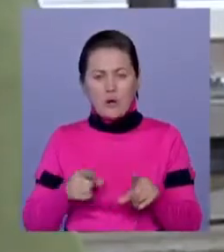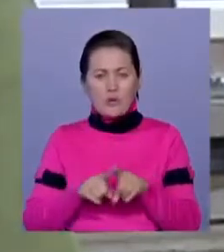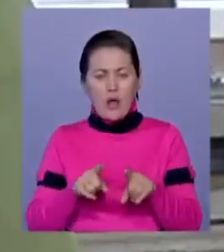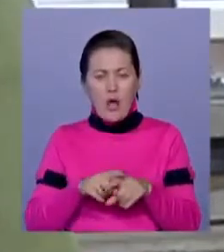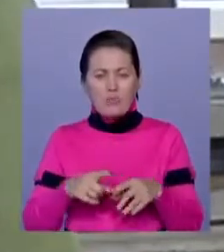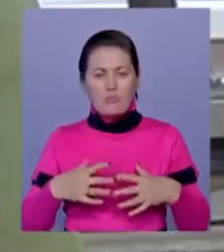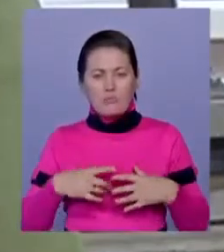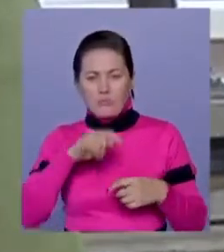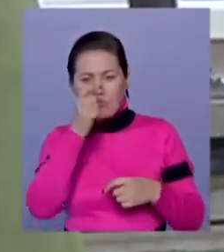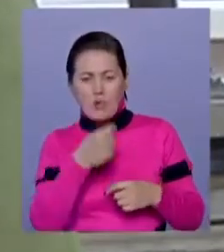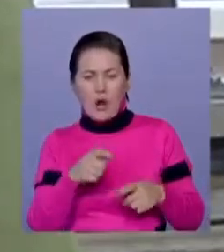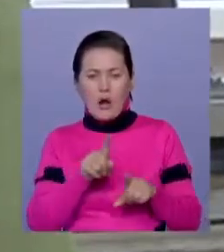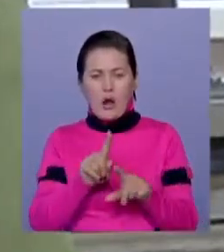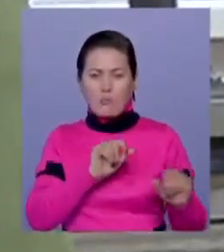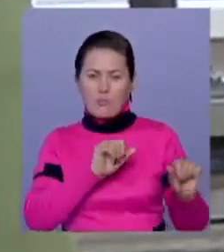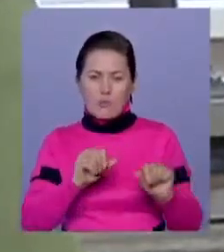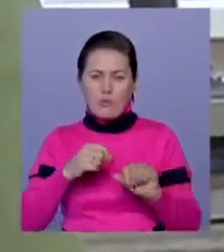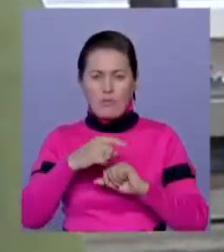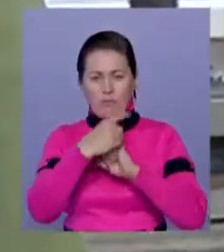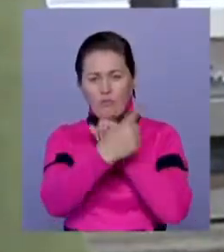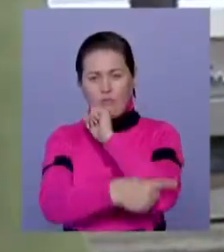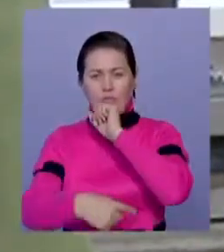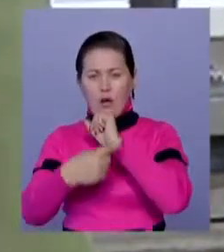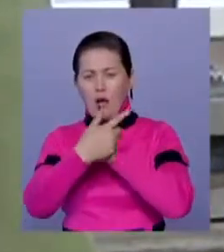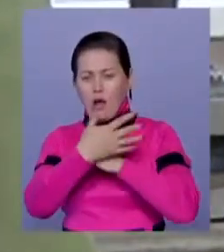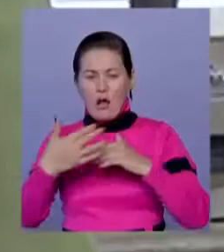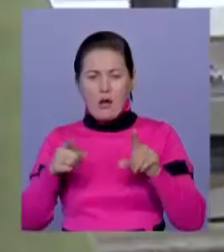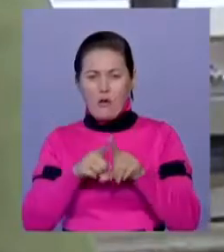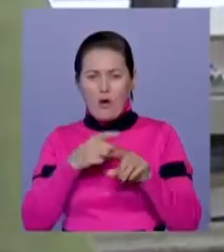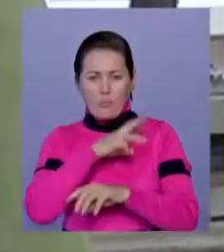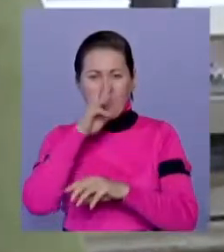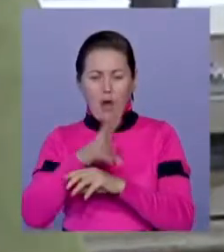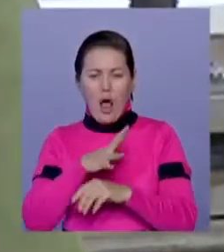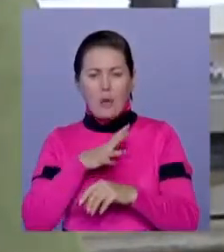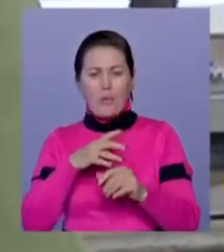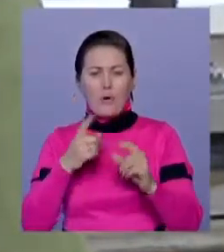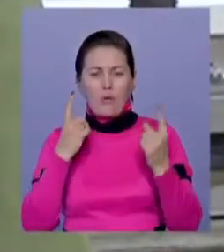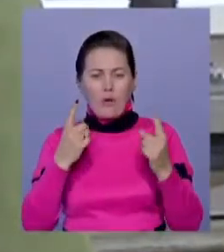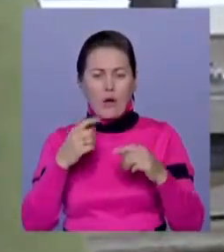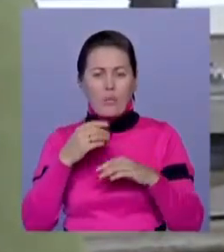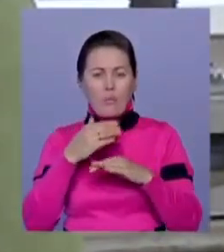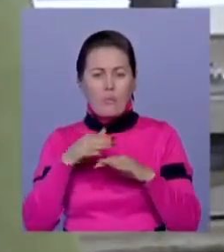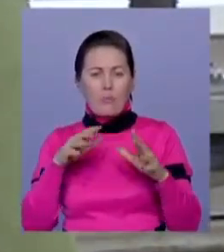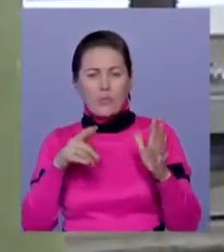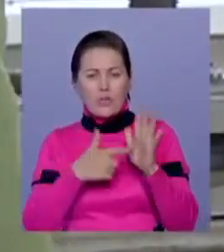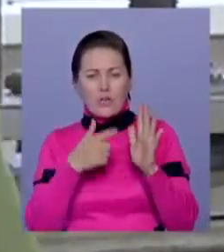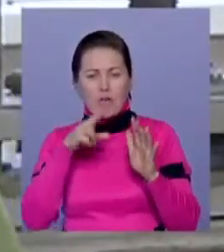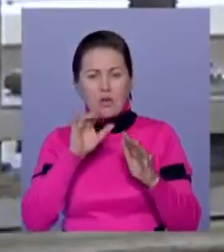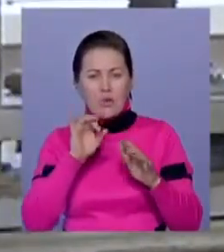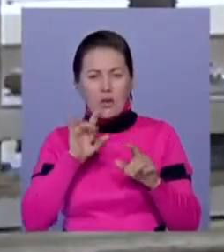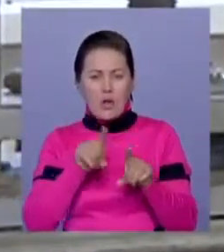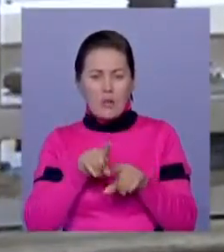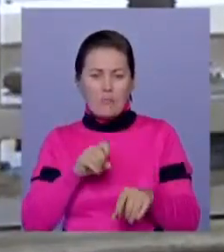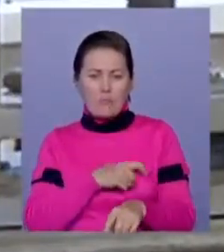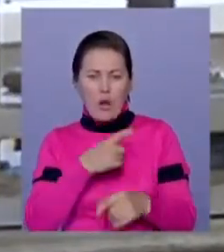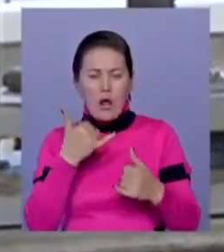сауыт найза қылышпен қамтамасыз етіп отырған. Ұлы даланың жеті қыры атты мақалада айтылғандай шеберлердің